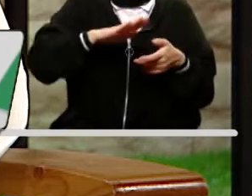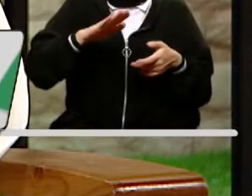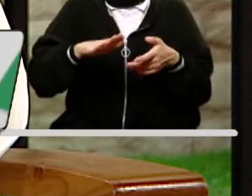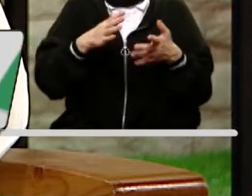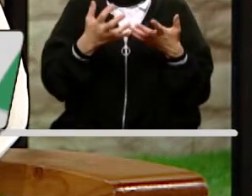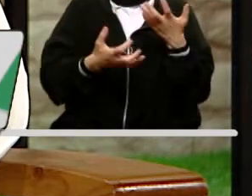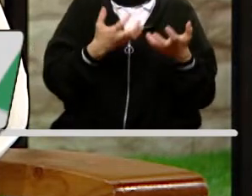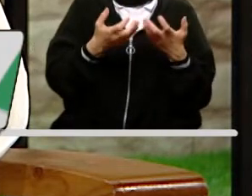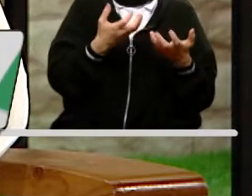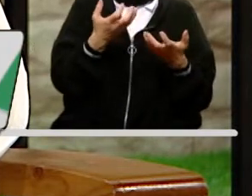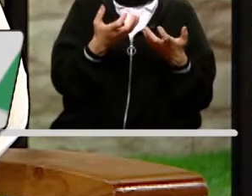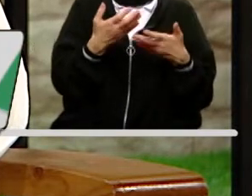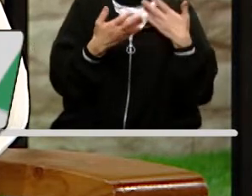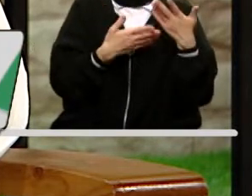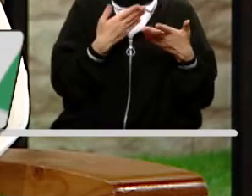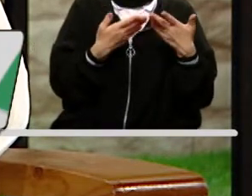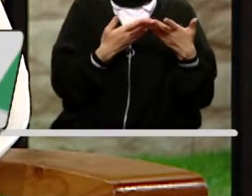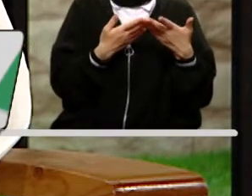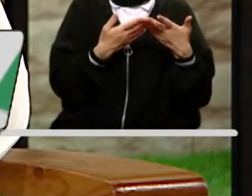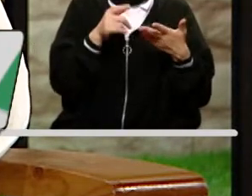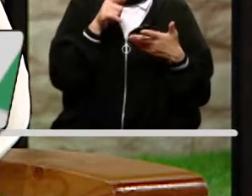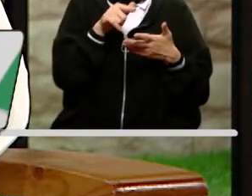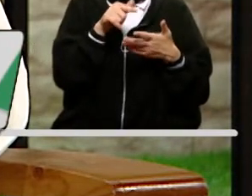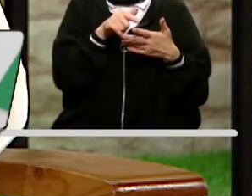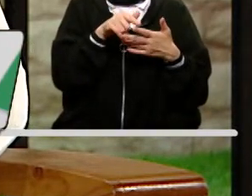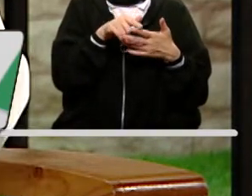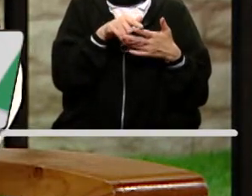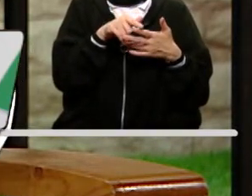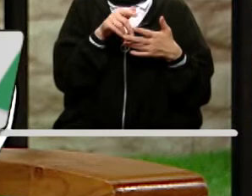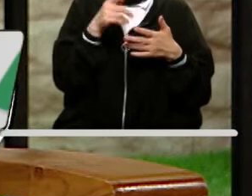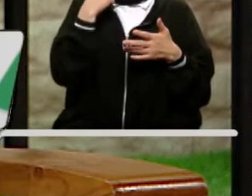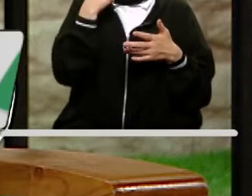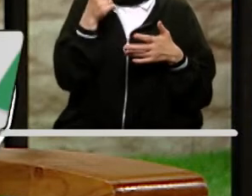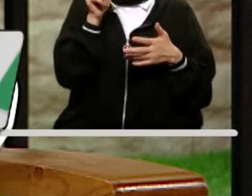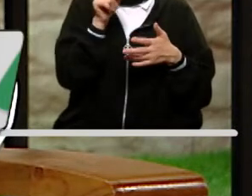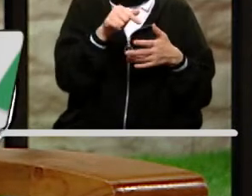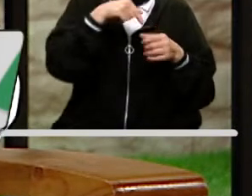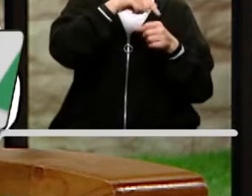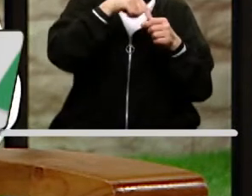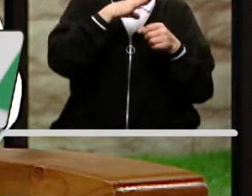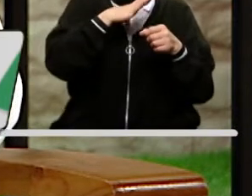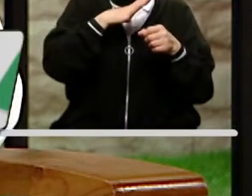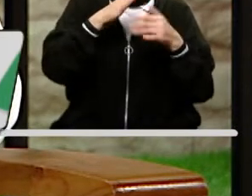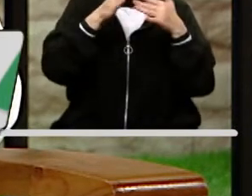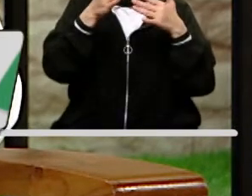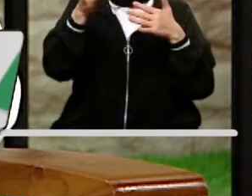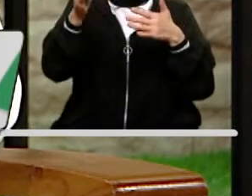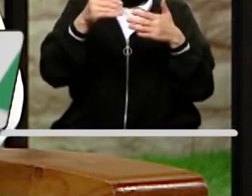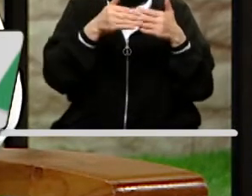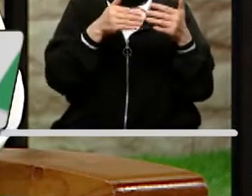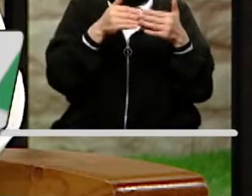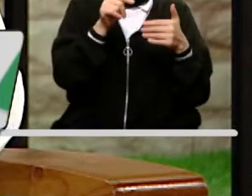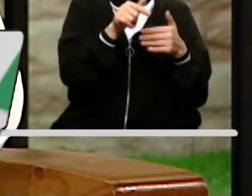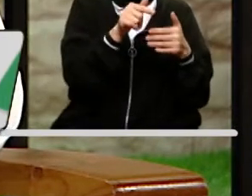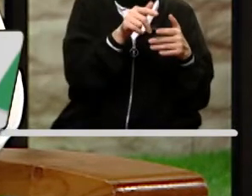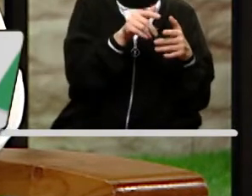hep şöyle gösteririm çocuklara. Çünkü çocuklar bunu bilmiyor. Bak orada çay var, bu sıcak, getir eline. Bak böyle biraz dokununca